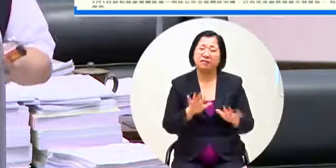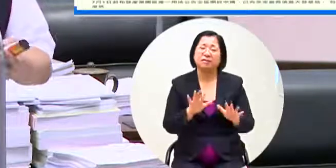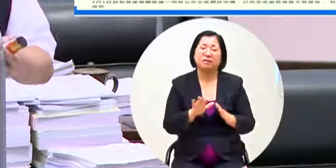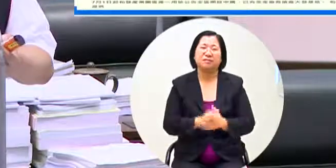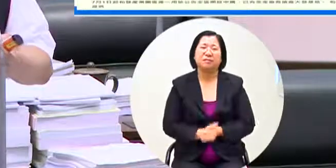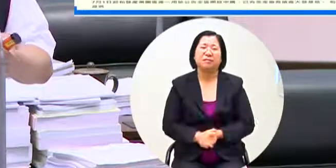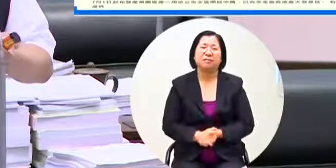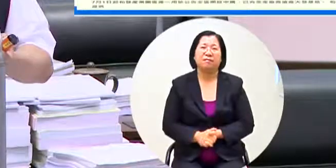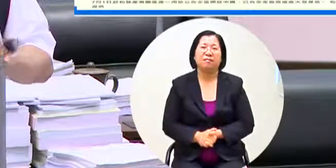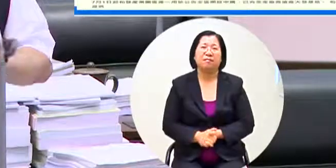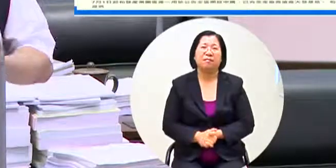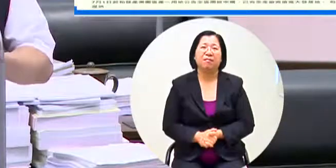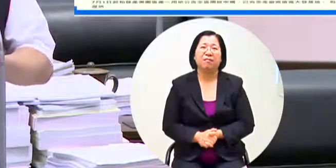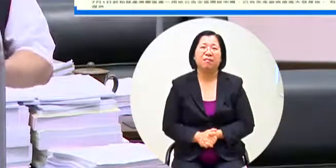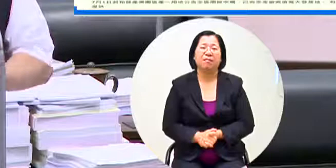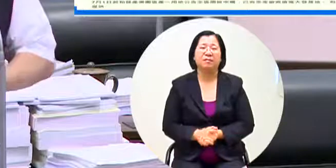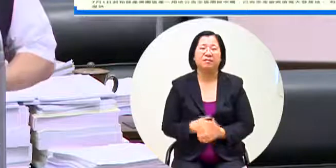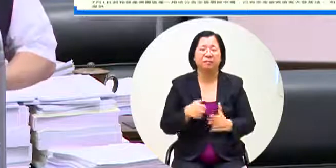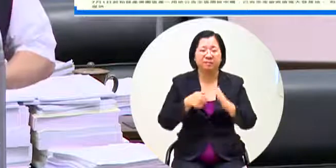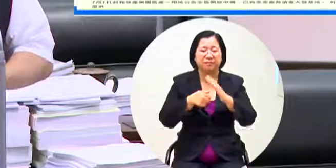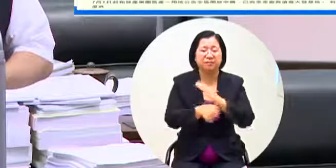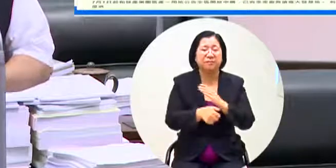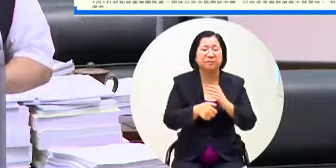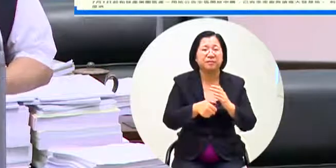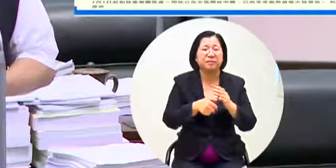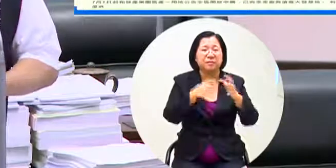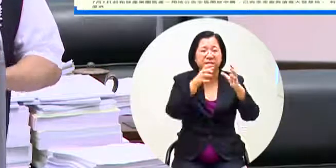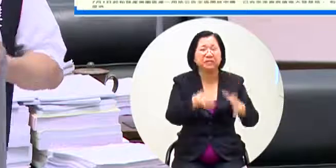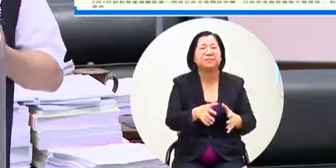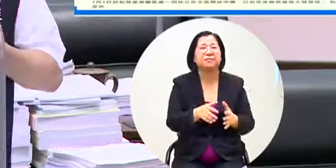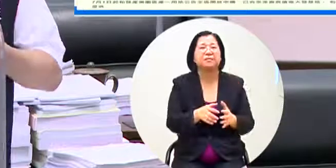佮这个费用佮调悬，